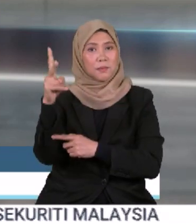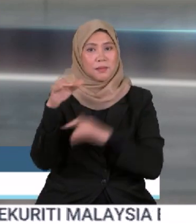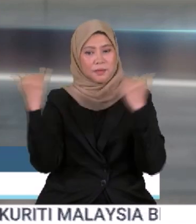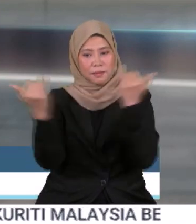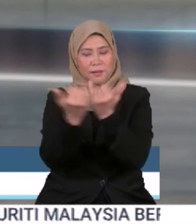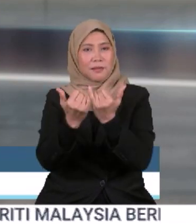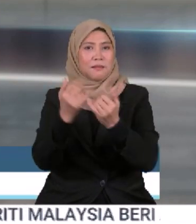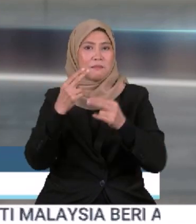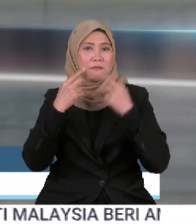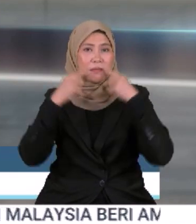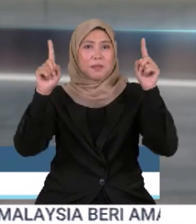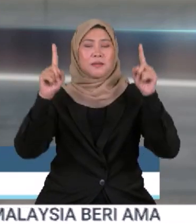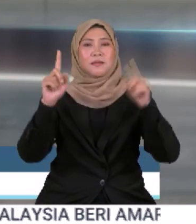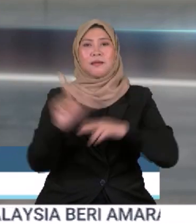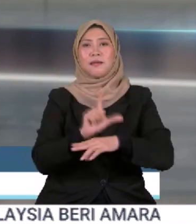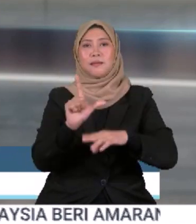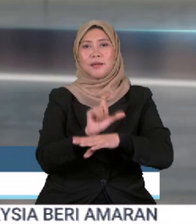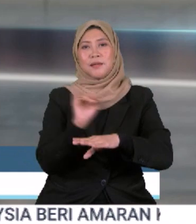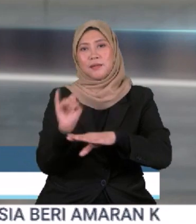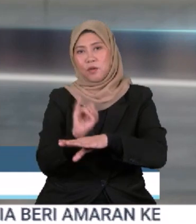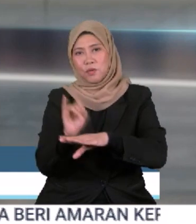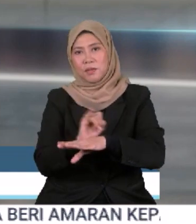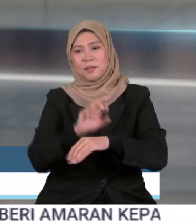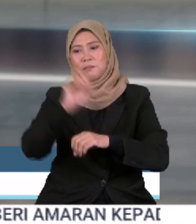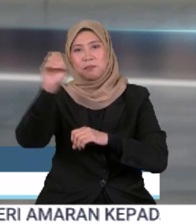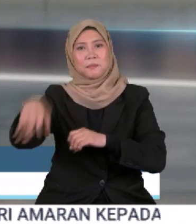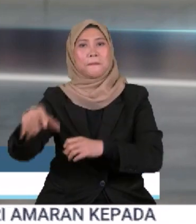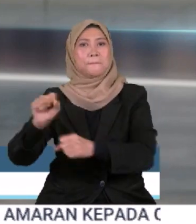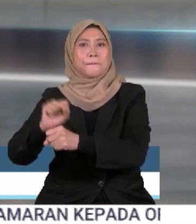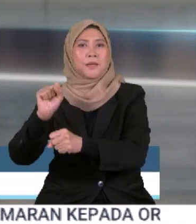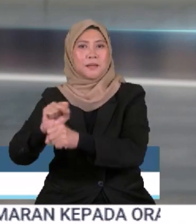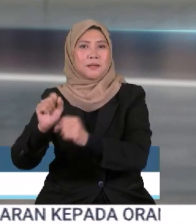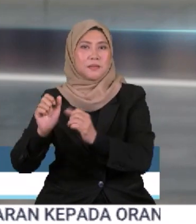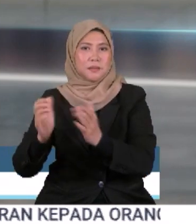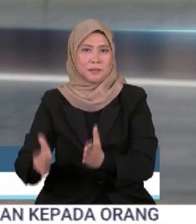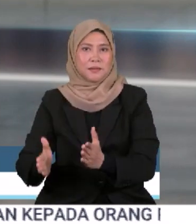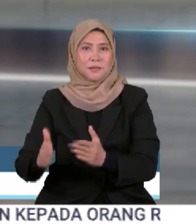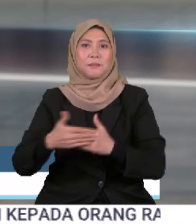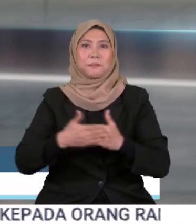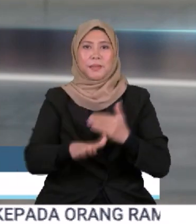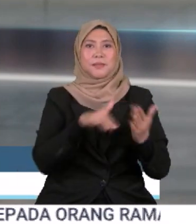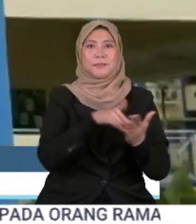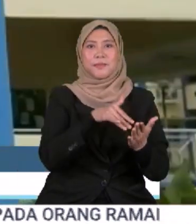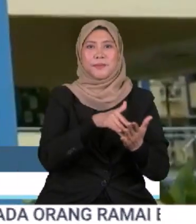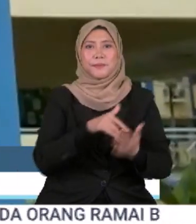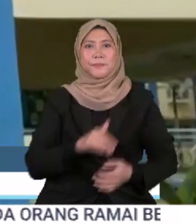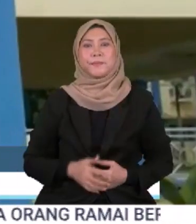Syarikat ternama bagi latihan industri dan penempatan pekerjaan selepas pengajian